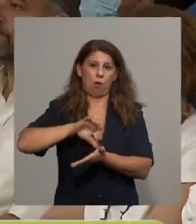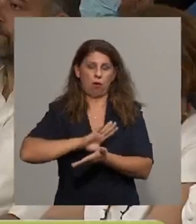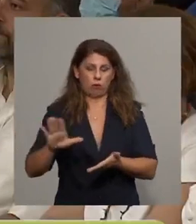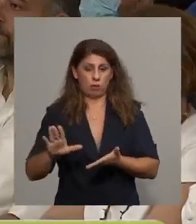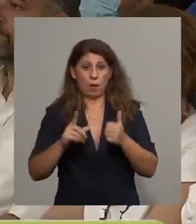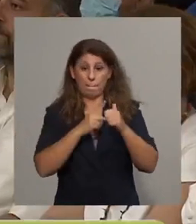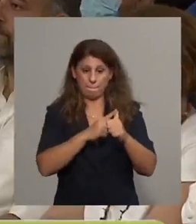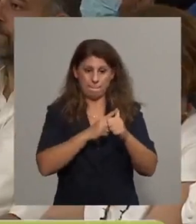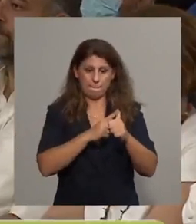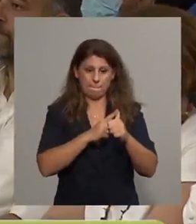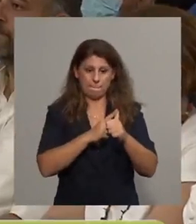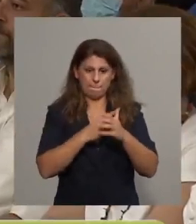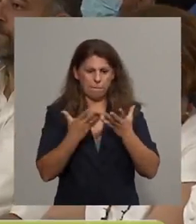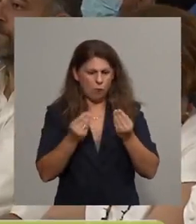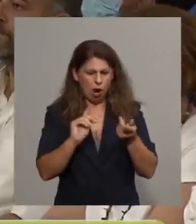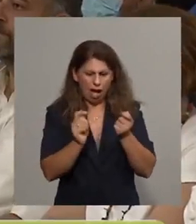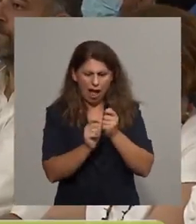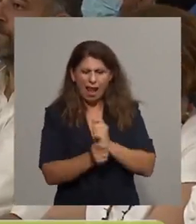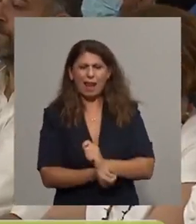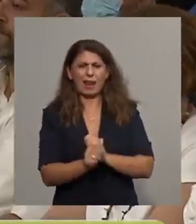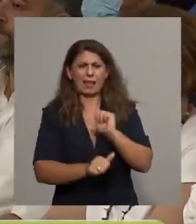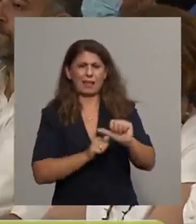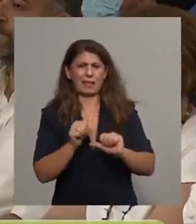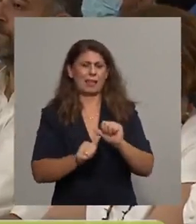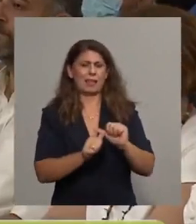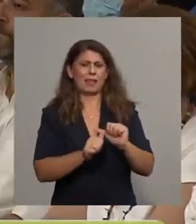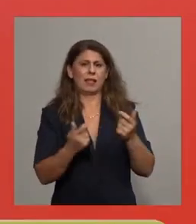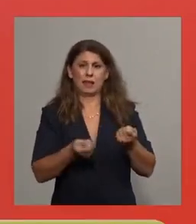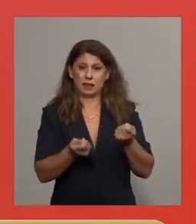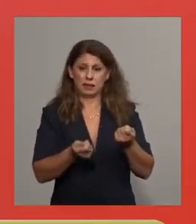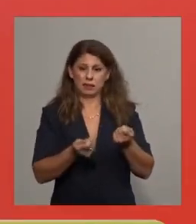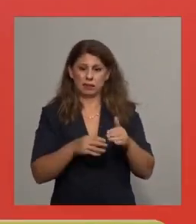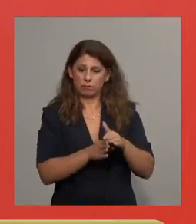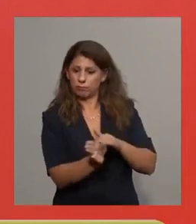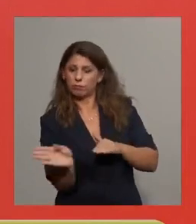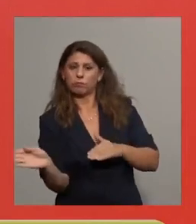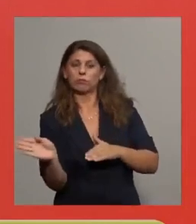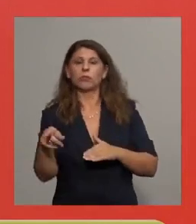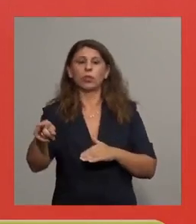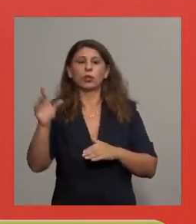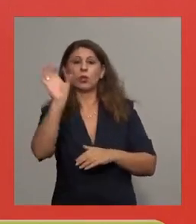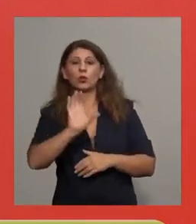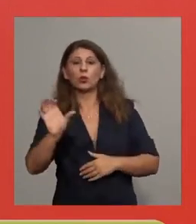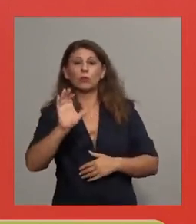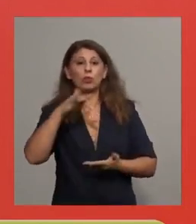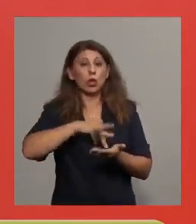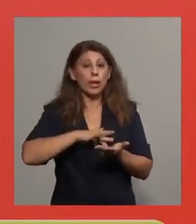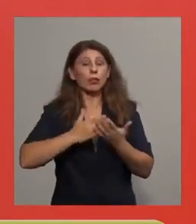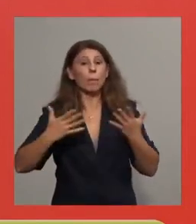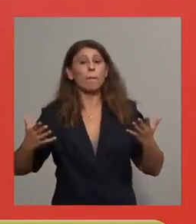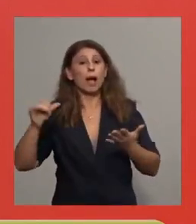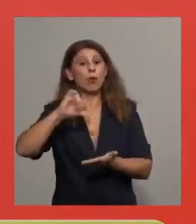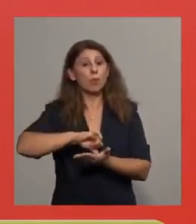μαζική αλλαγή χρήσης, η στροφή προς τον τουρισμό ακόμα και του κέντρου των μεγαλοπόλεων της